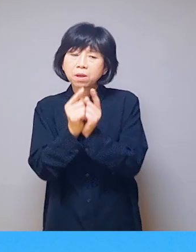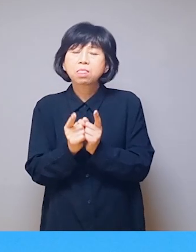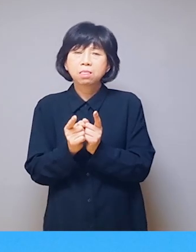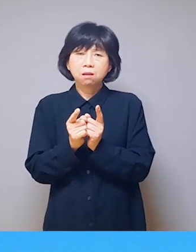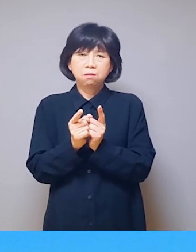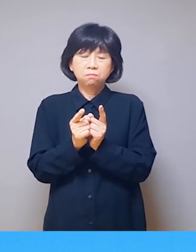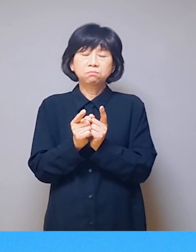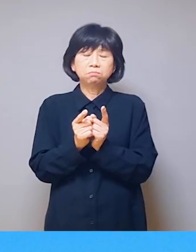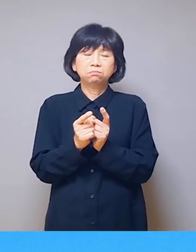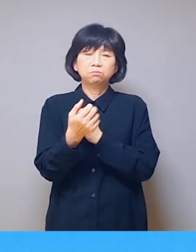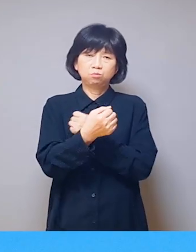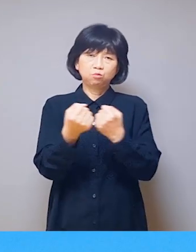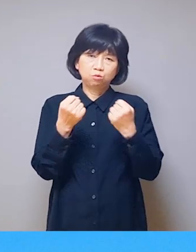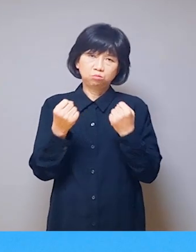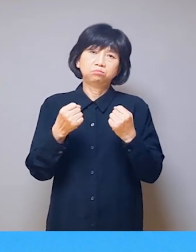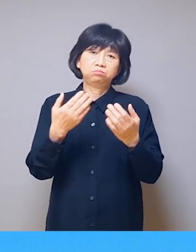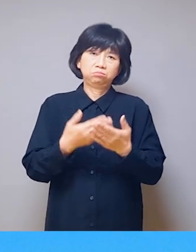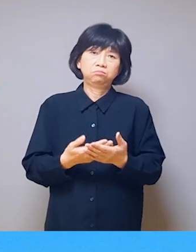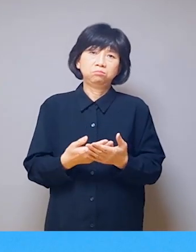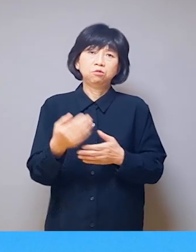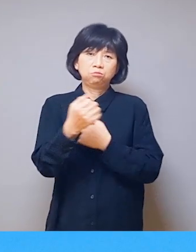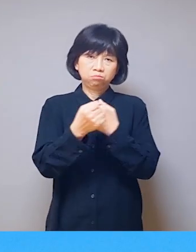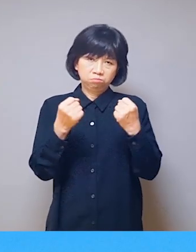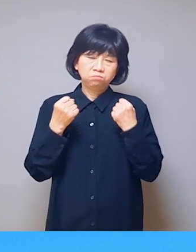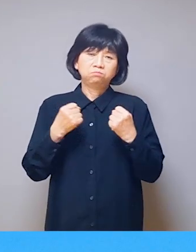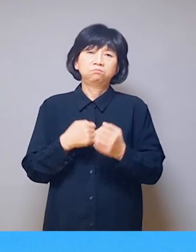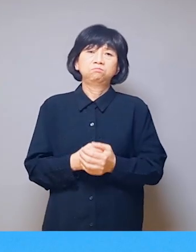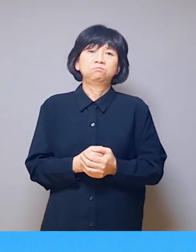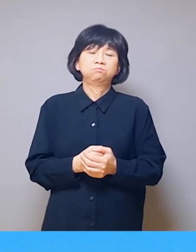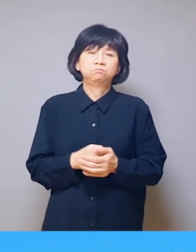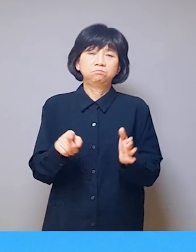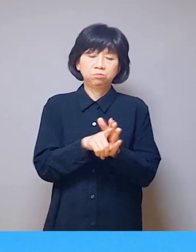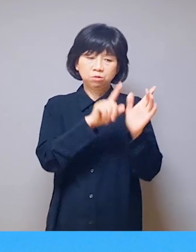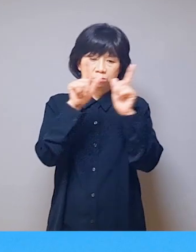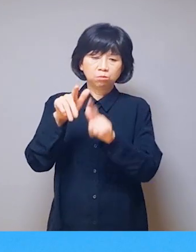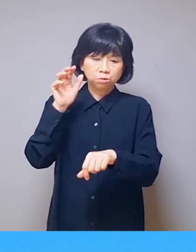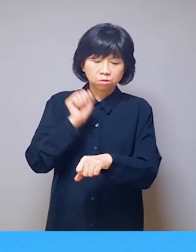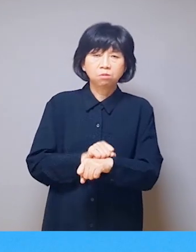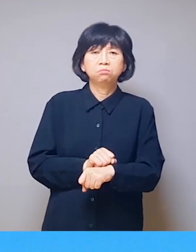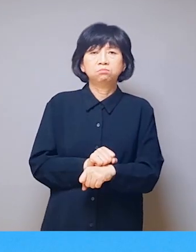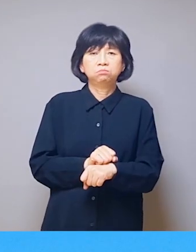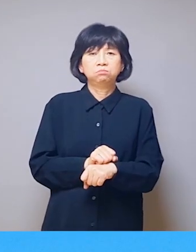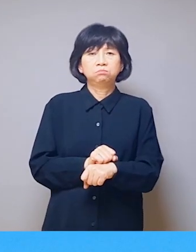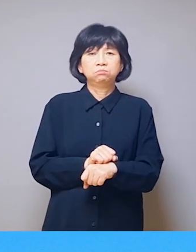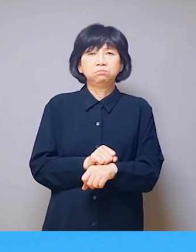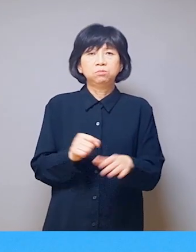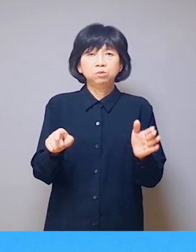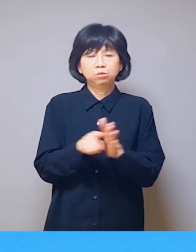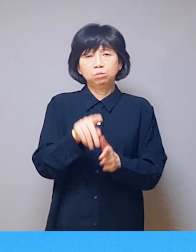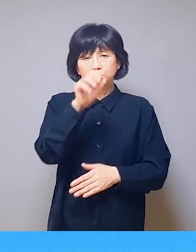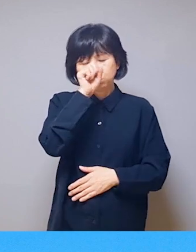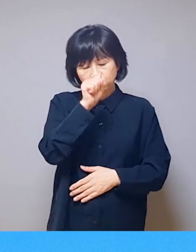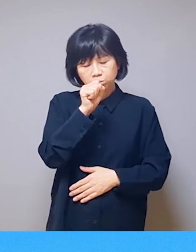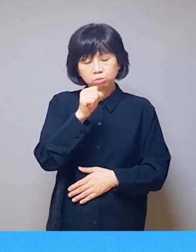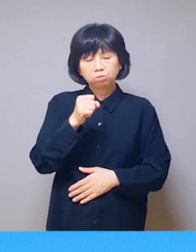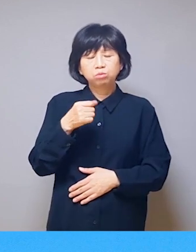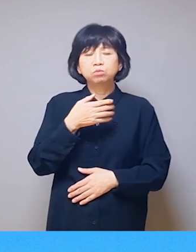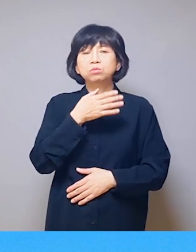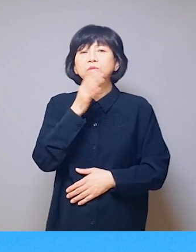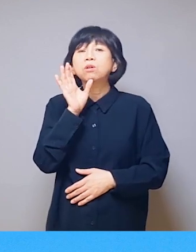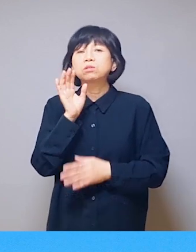건강 주시잖아요. 그렇죠? 건강하셔서 신앙생활 잘 하시고, 신앙 좋은 우리